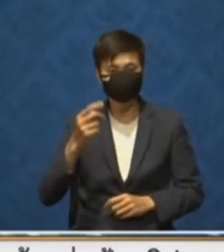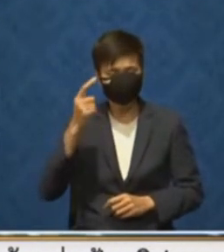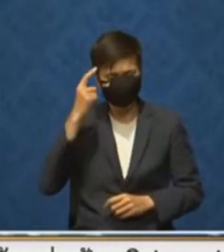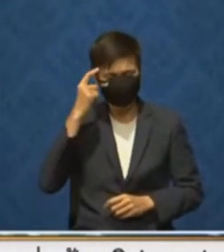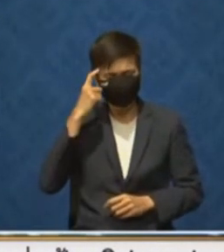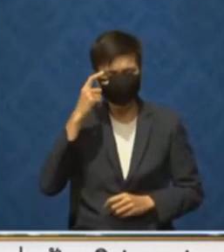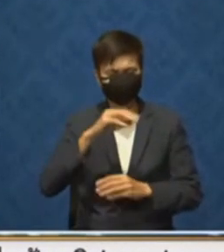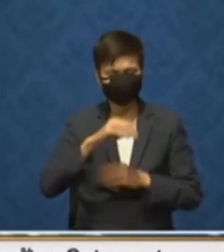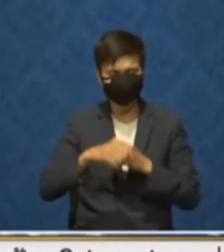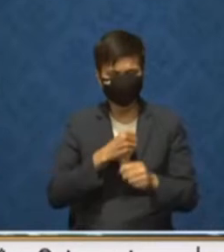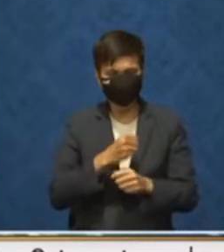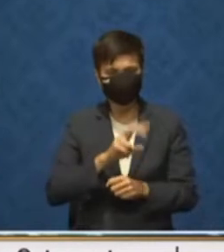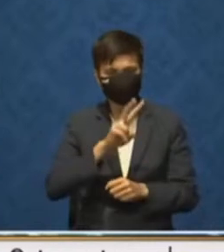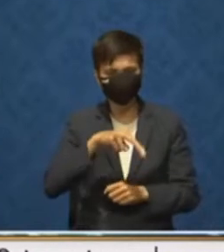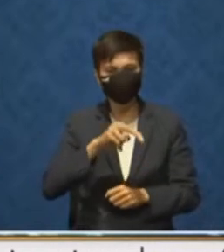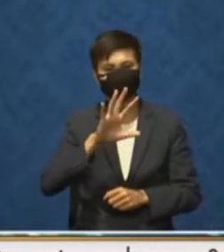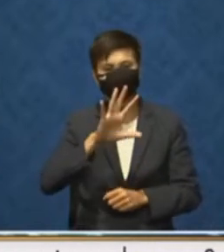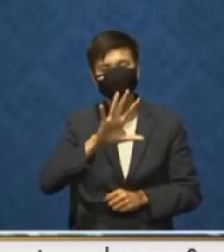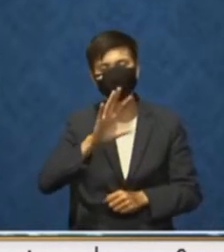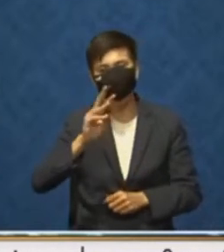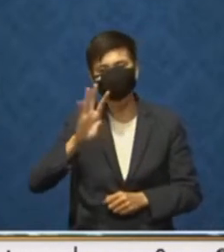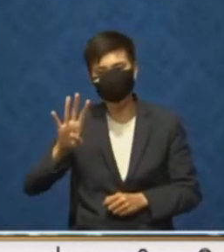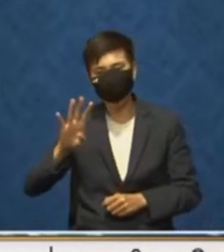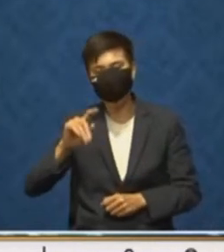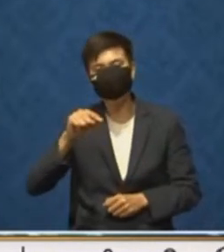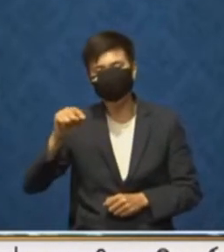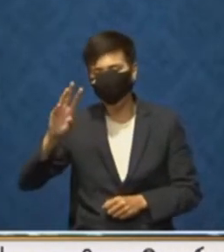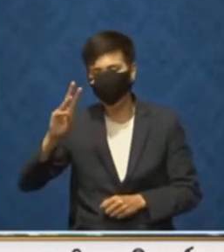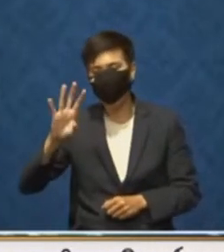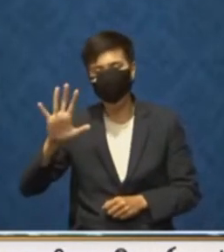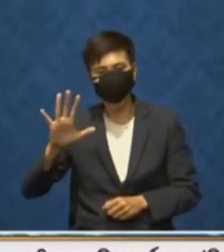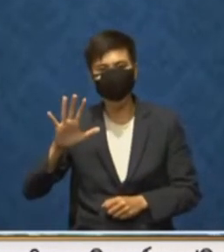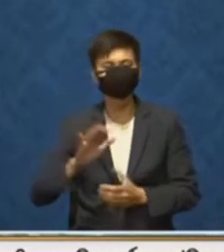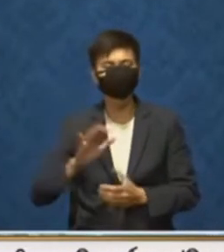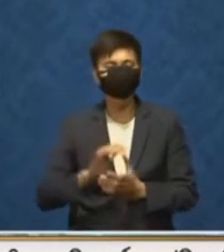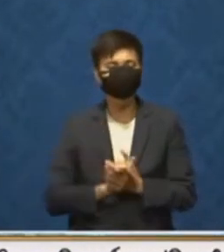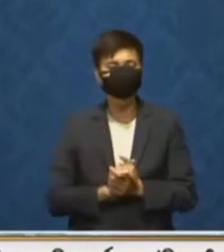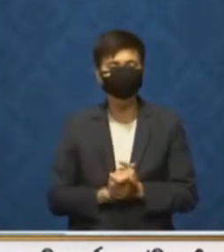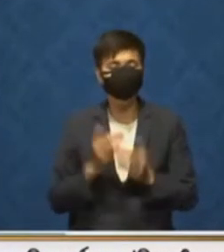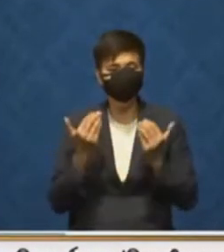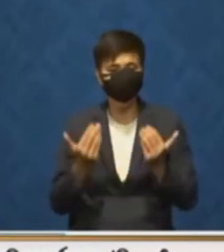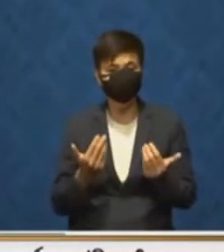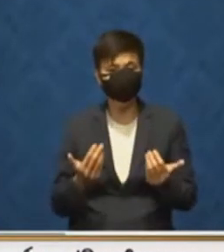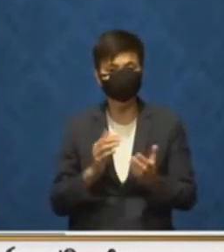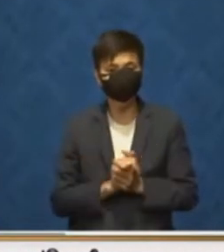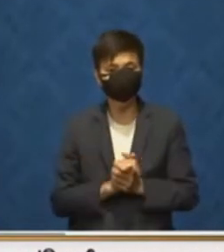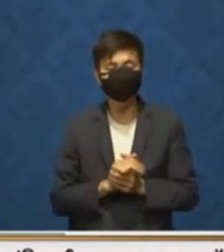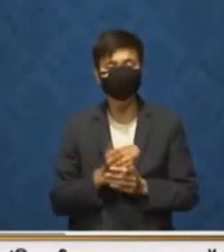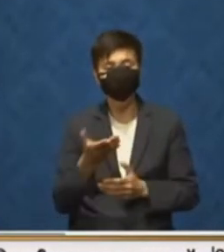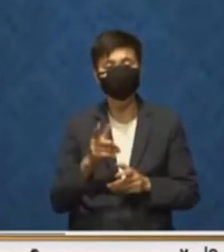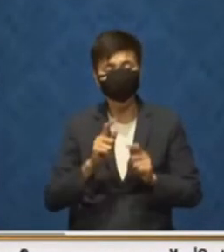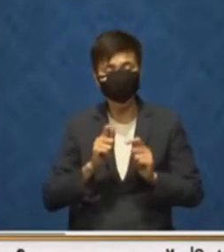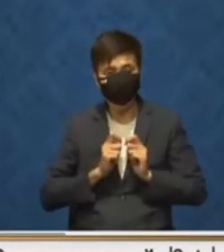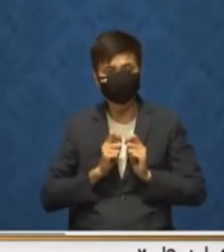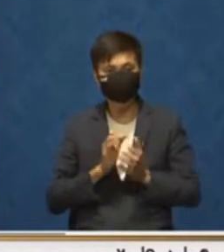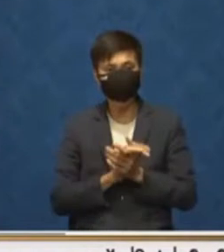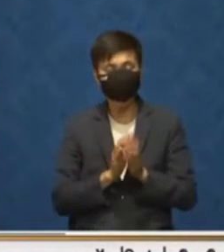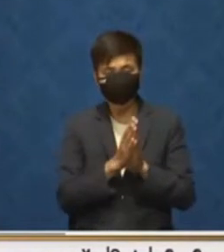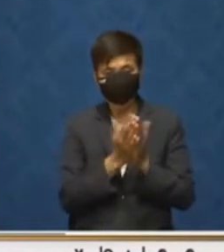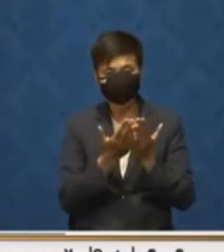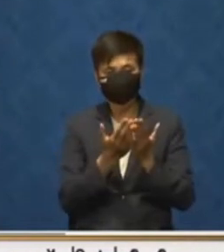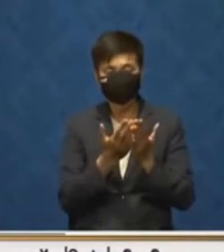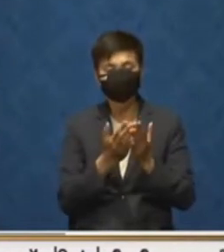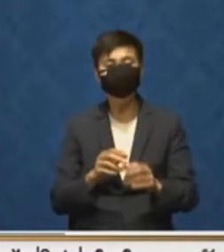ปี2564และ 65นะครับได้เด็กก็อย่างยิ่งในขณะนี้นะครับได้ขออนุญาตอ้างถึงหนังสือของกรมบัญชีกลาง